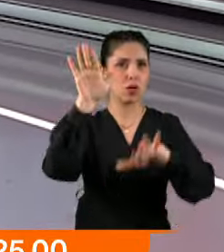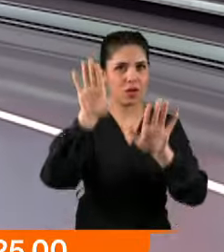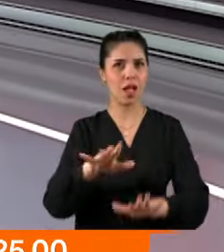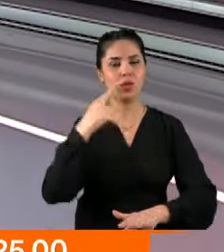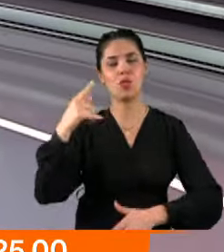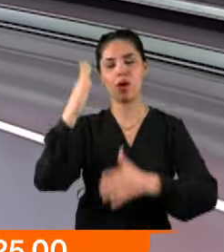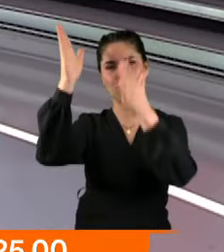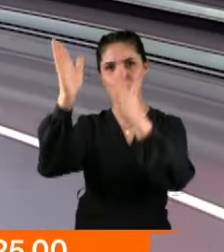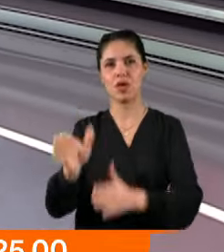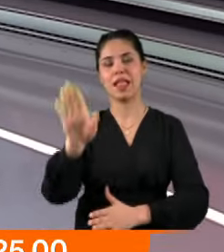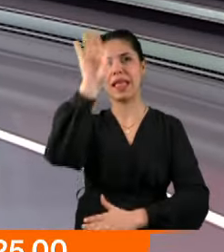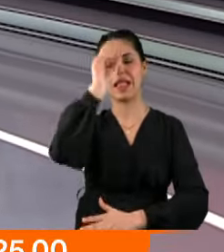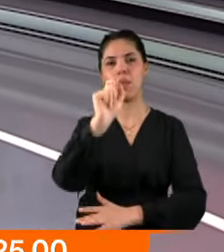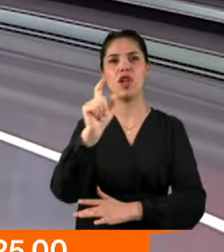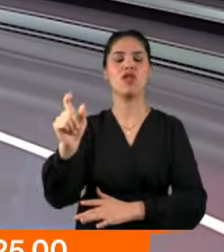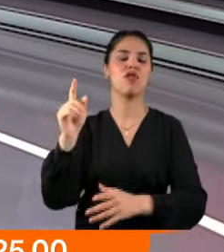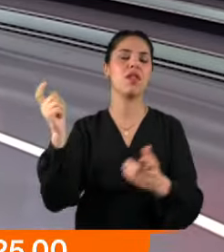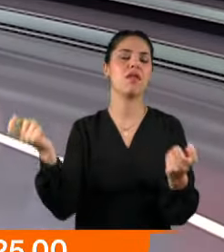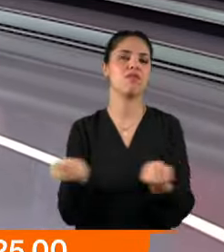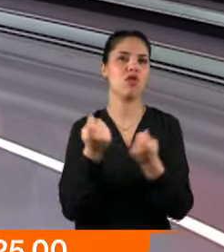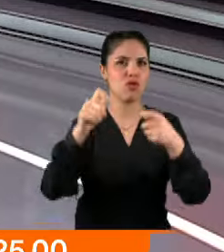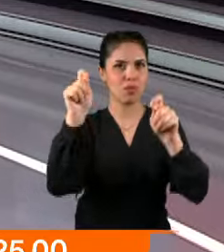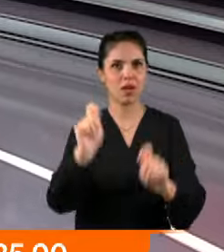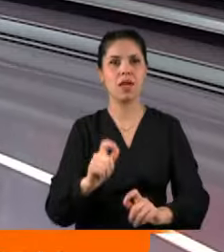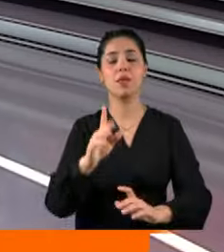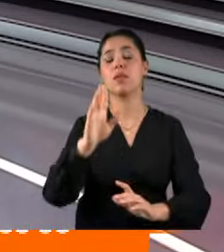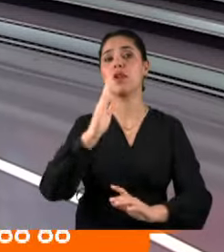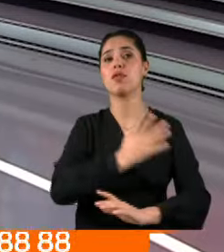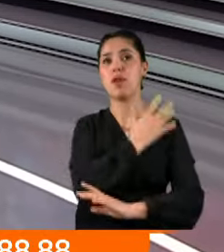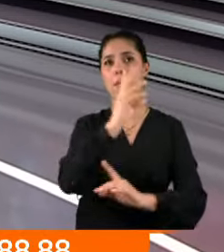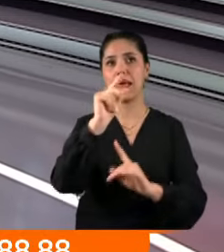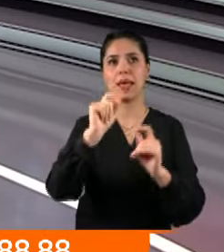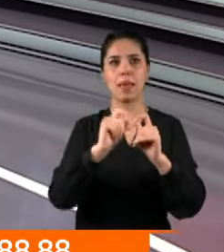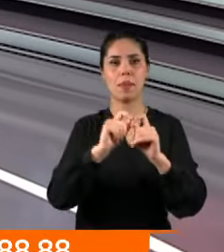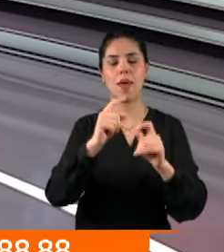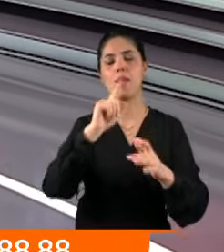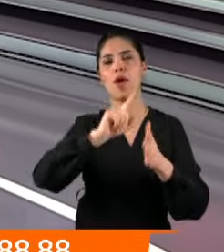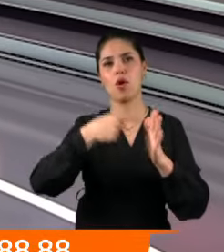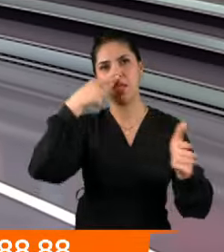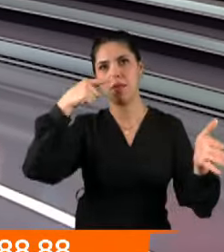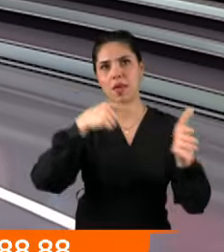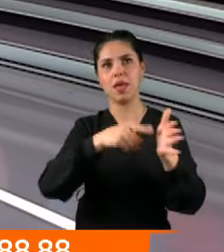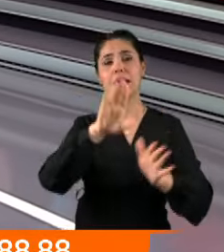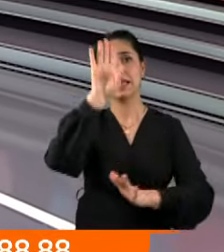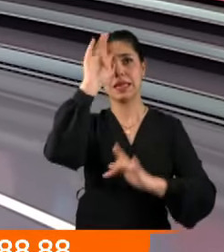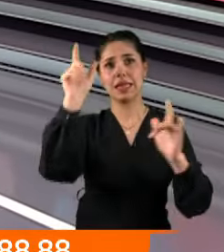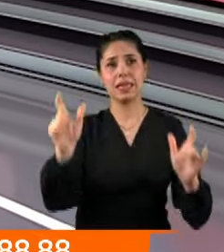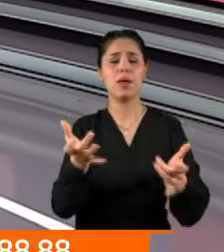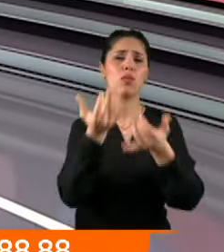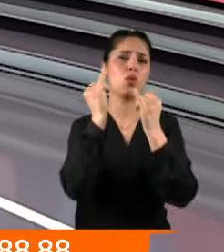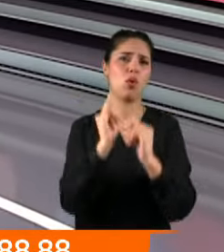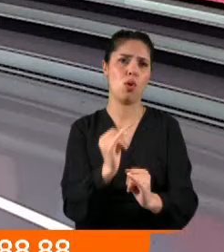mesaisini İstanbul'un ilçelerine ayırdı. CHP'li İstanbul Büyükşehir Belediyesi yönetimi hedefindeydi. İstanbul içler acısı halde